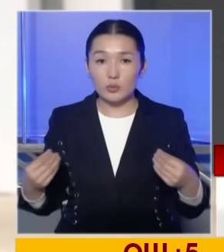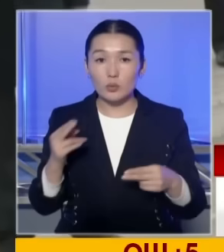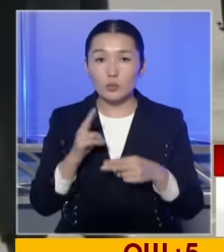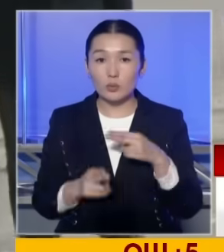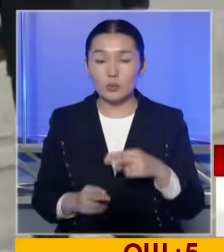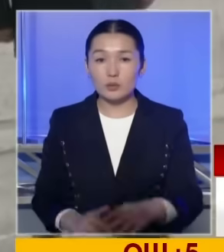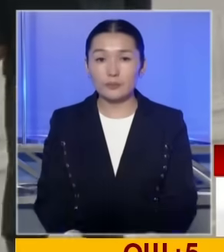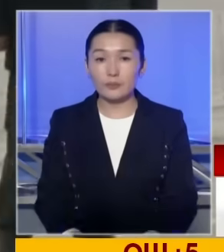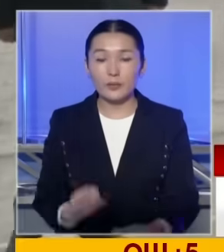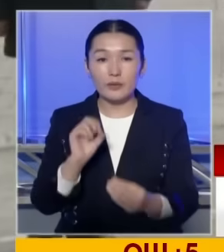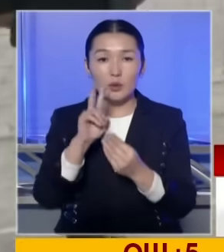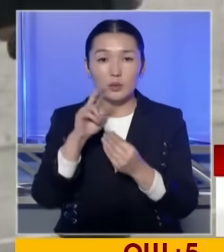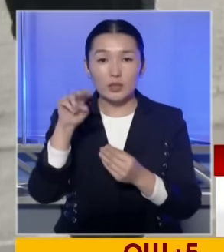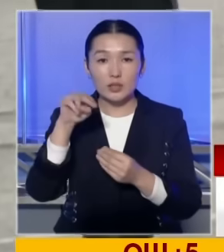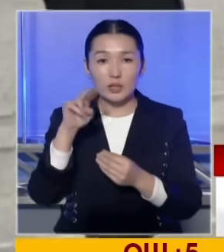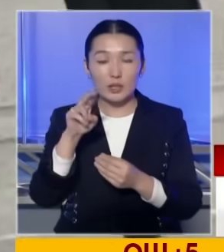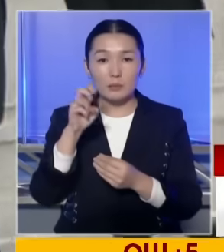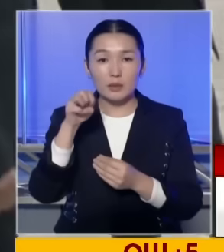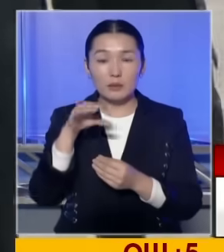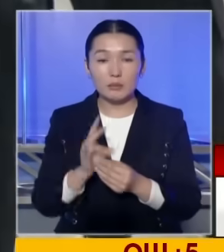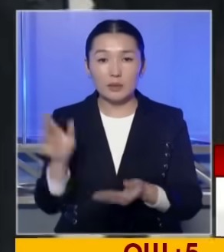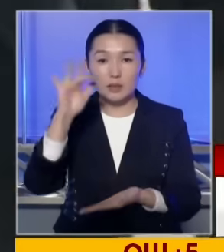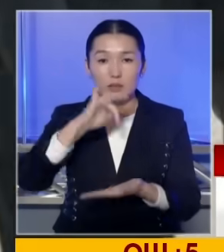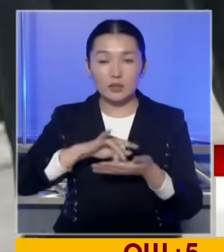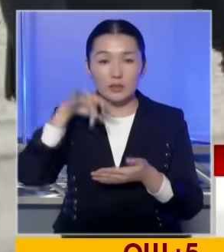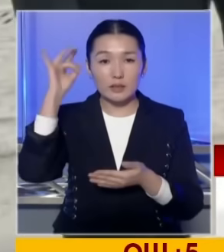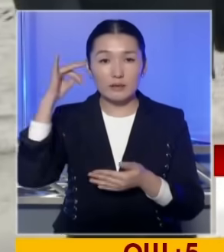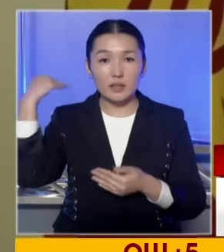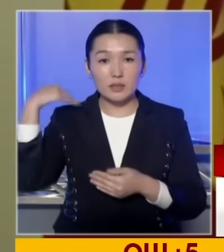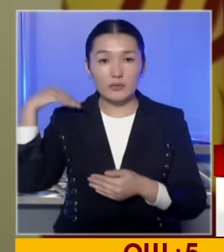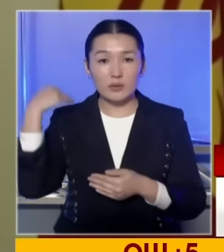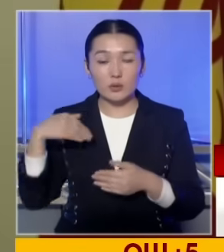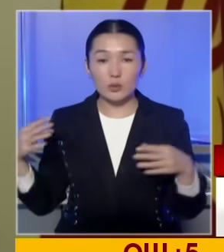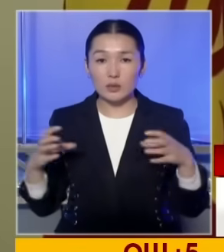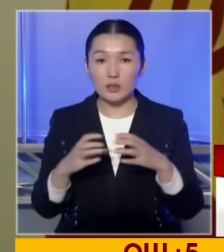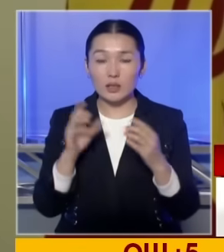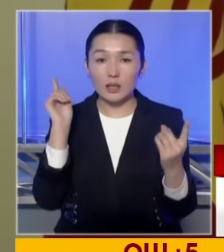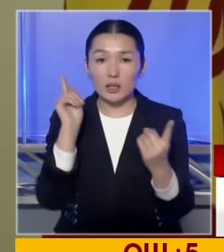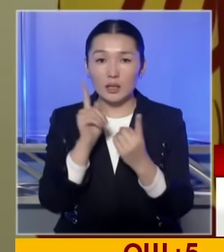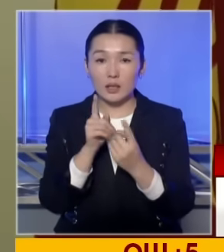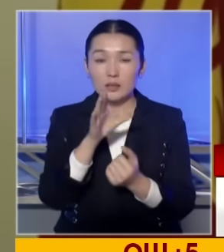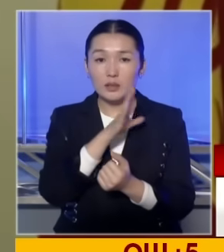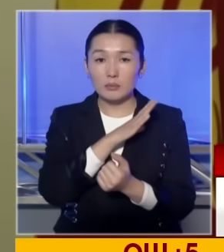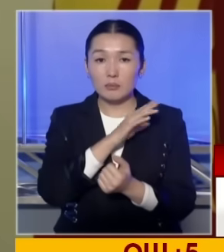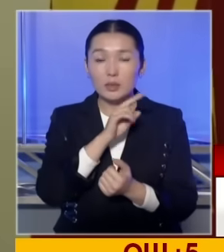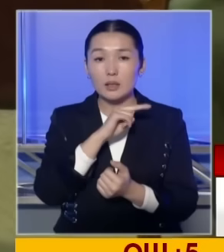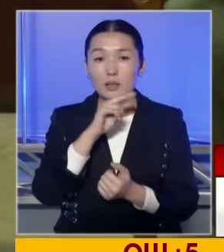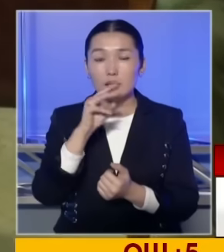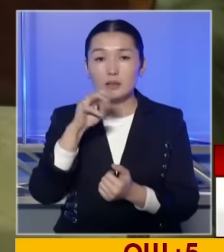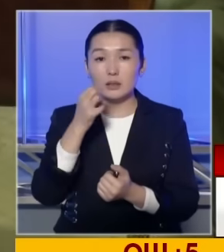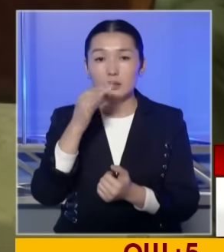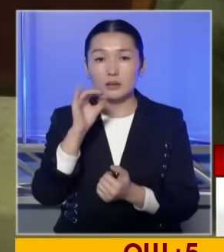го деп. 12-декабрда болсо Баткен шаарында Кыргызстан менен Тажикстандын өкмөттүк делегацияларынын тең төрагалары Камчыбек Ташиев